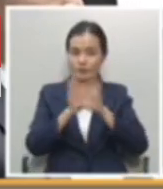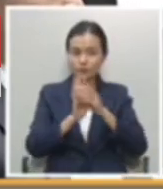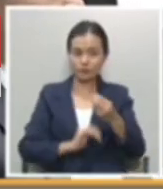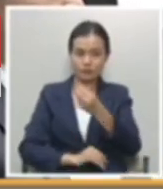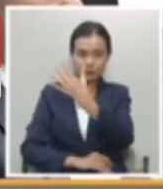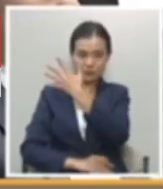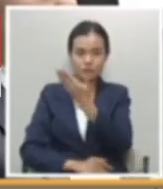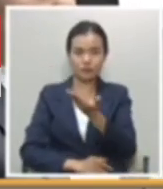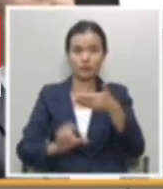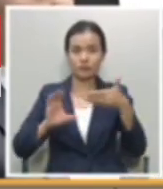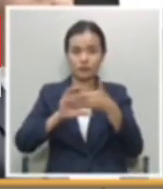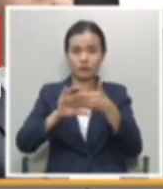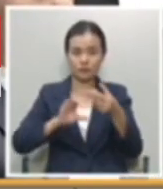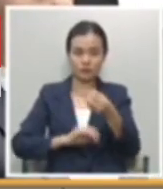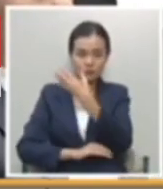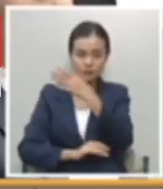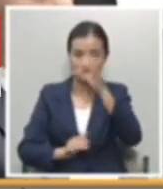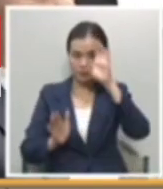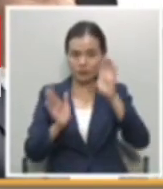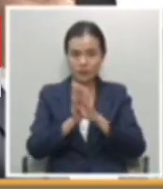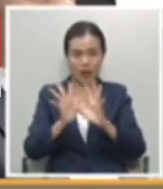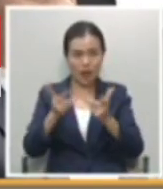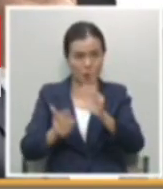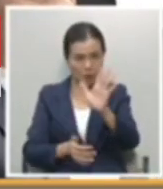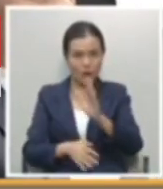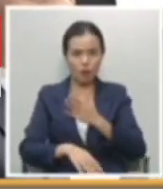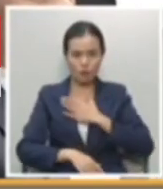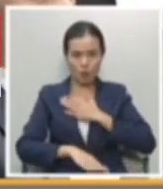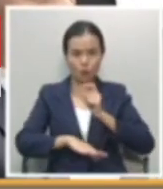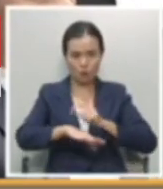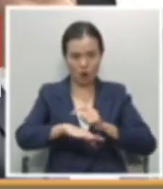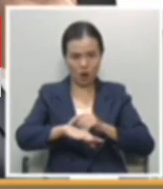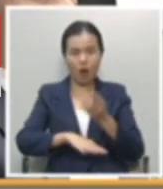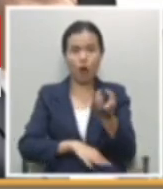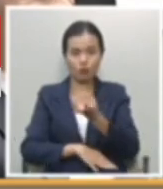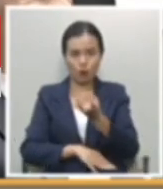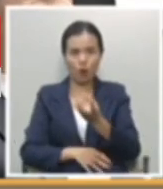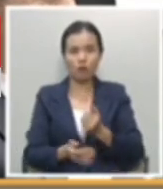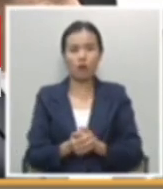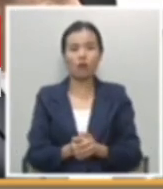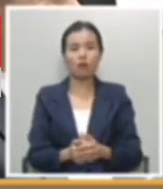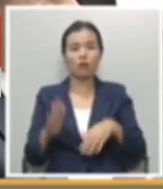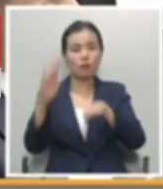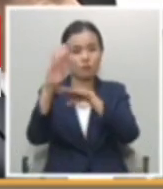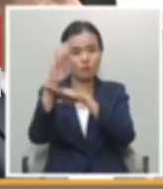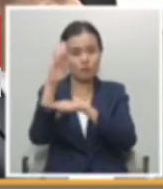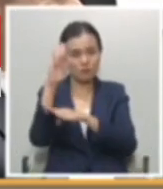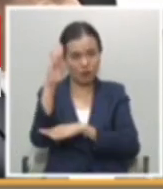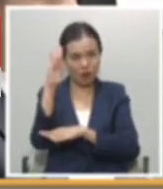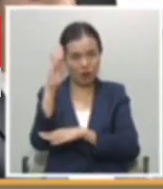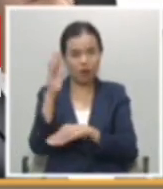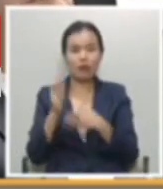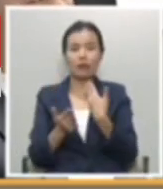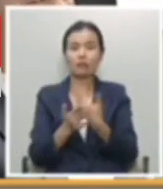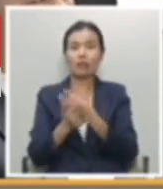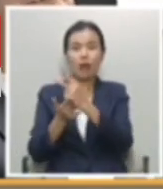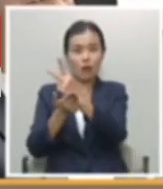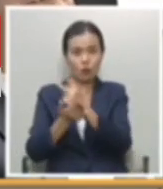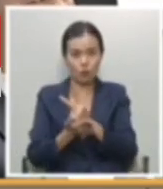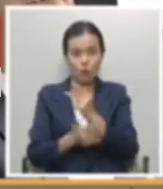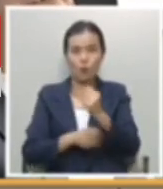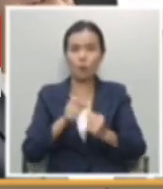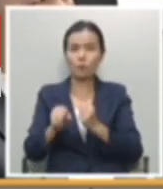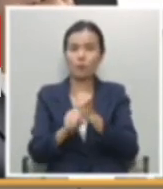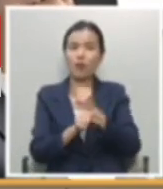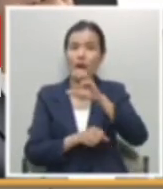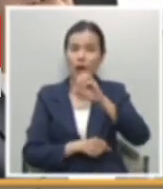ฉายภาพเลยครับภาพเมื่อสักครู่นี้ห้ามหายนะครับผมมีเวลาน้อยนะครับถ้าไล่เรียงดีๆเงินกู้จากปี